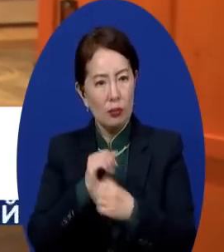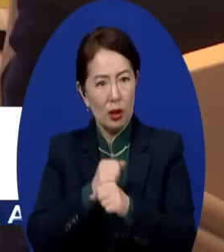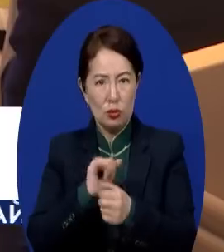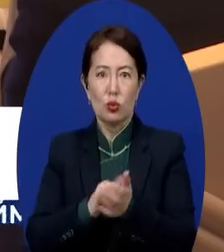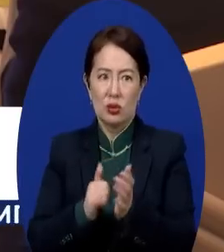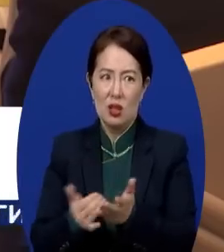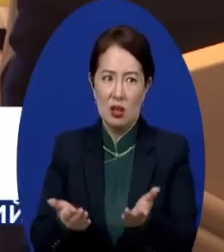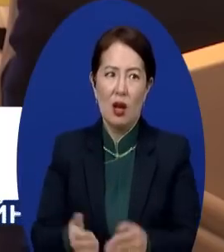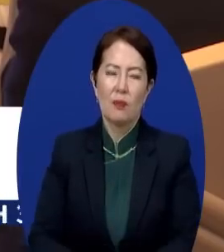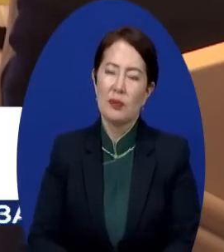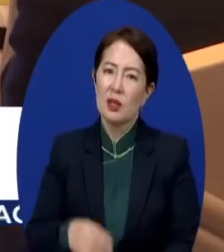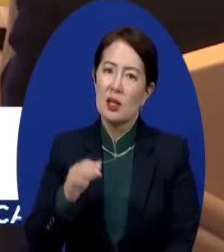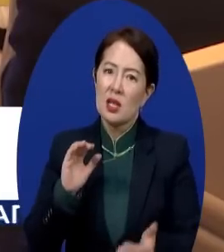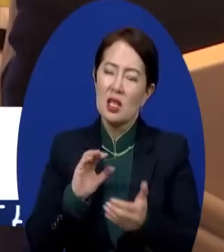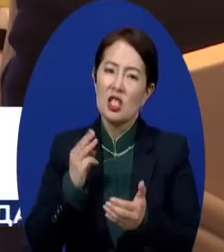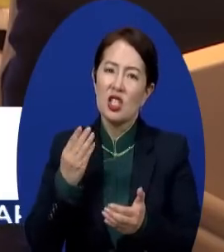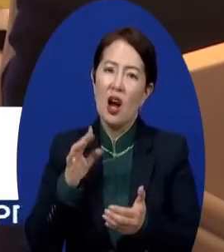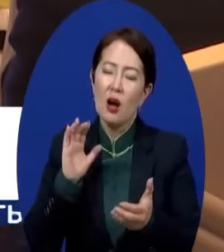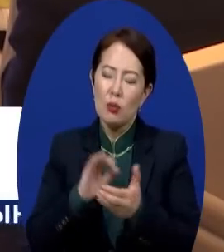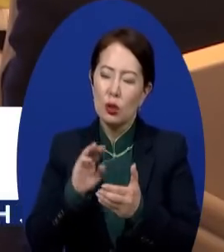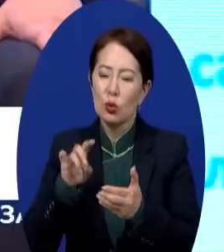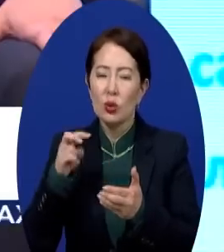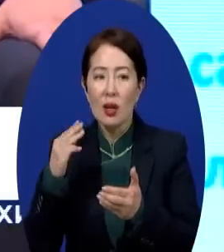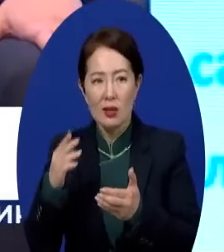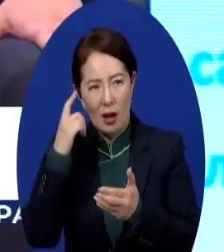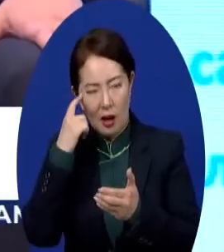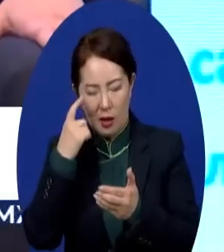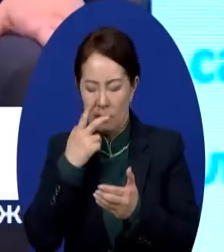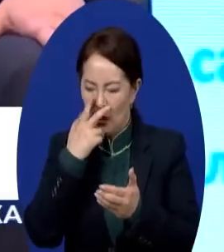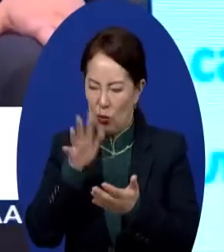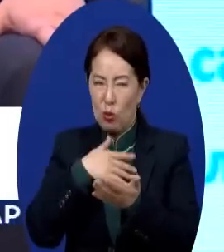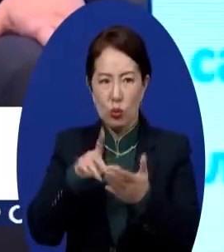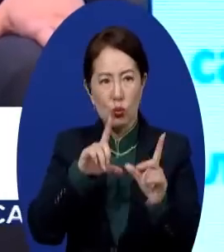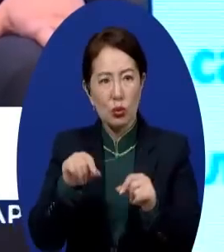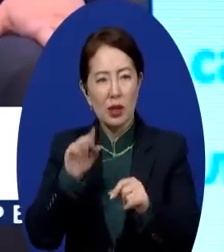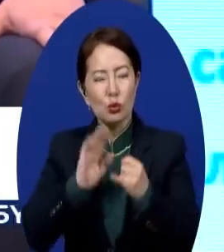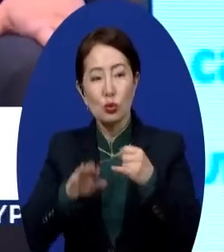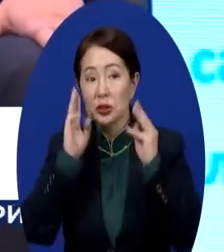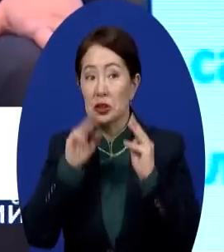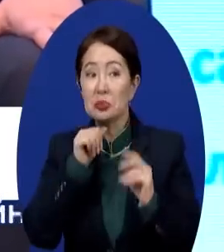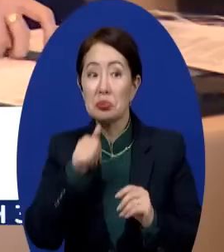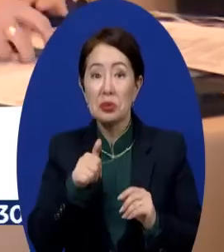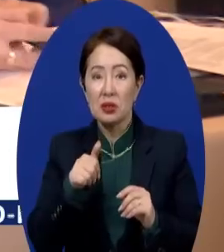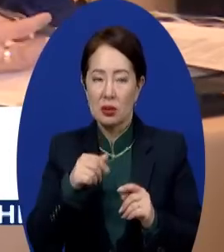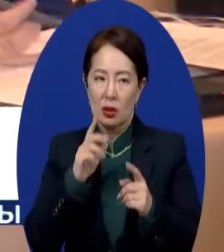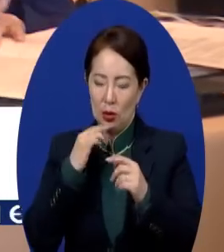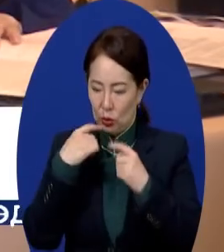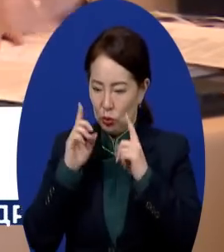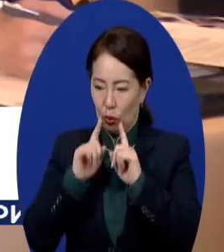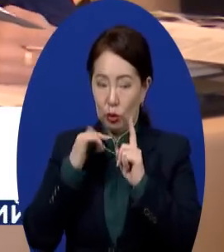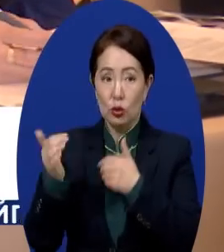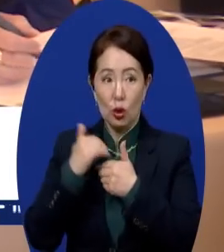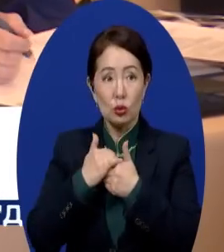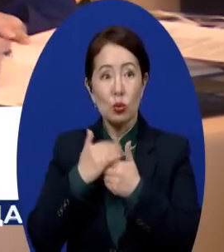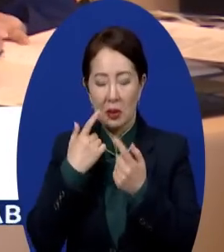юм аа. Шахмал түлш бол агаарын бохирдлыг бууруулах эцсийн шийдэл биш гэдгийг зөвлөгөөнд оролцогчид хэлж байсан юм а. Үүнийг дунд хугацааны бодлого